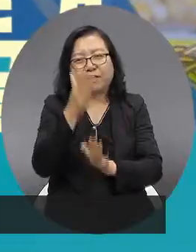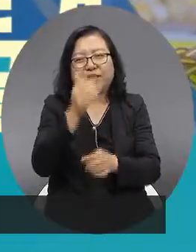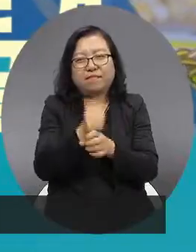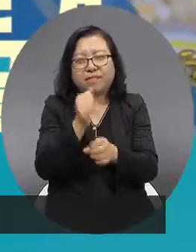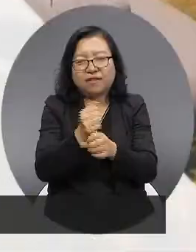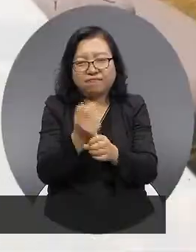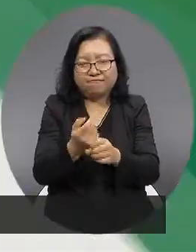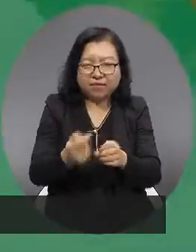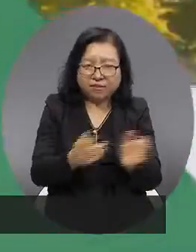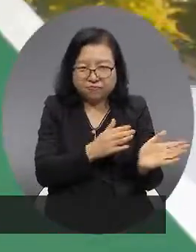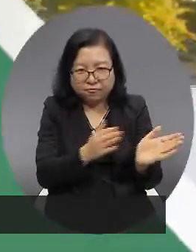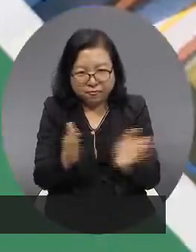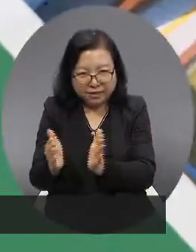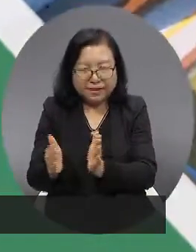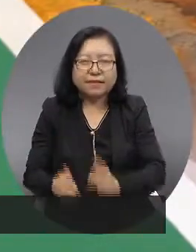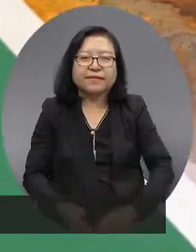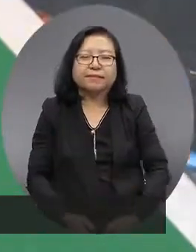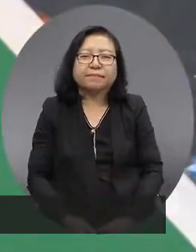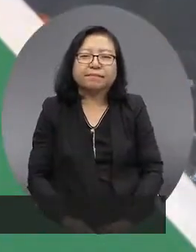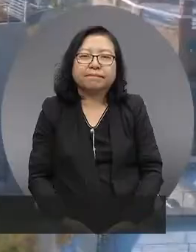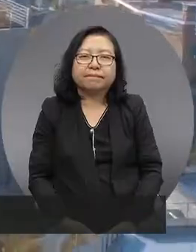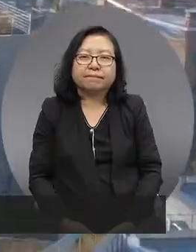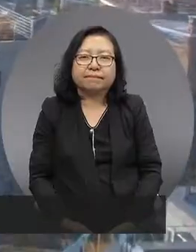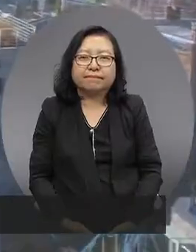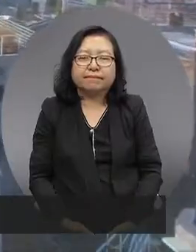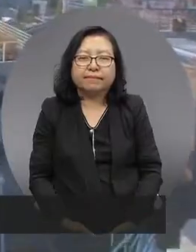MBC 뉴스 김영일입니다.